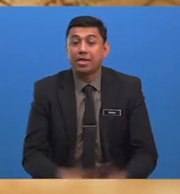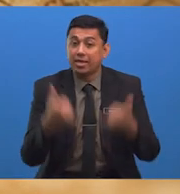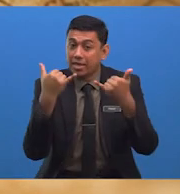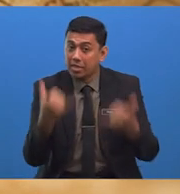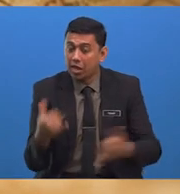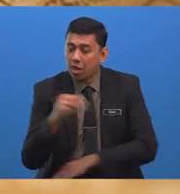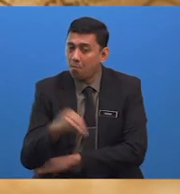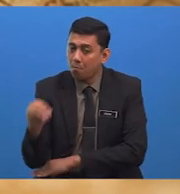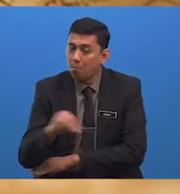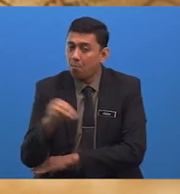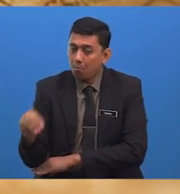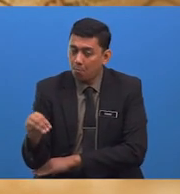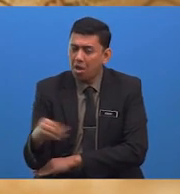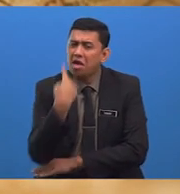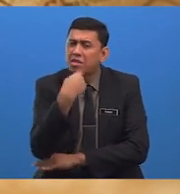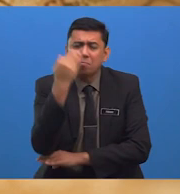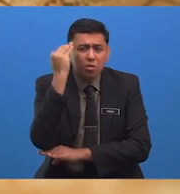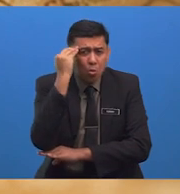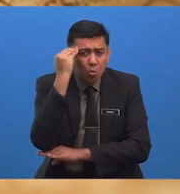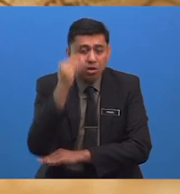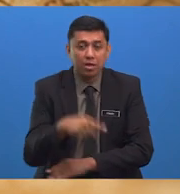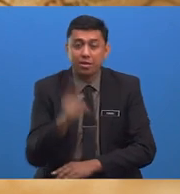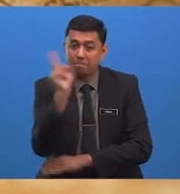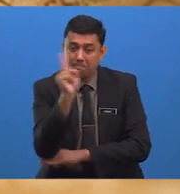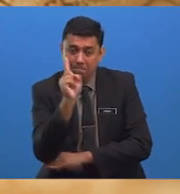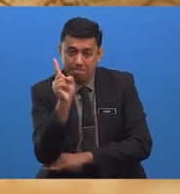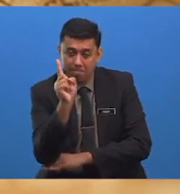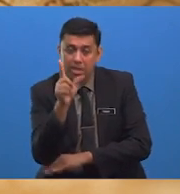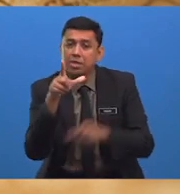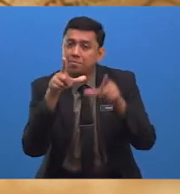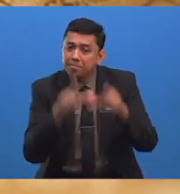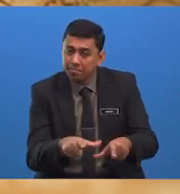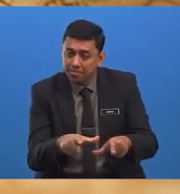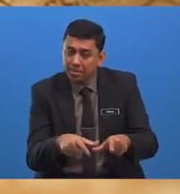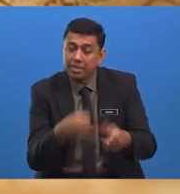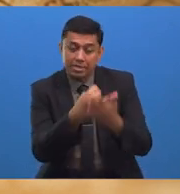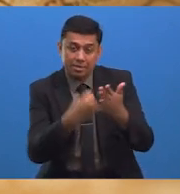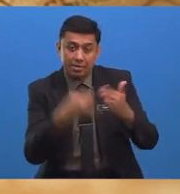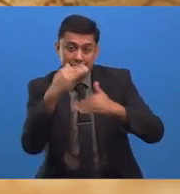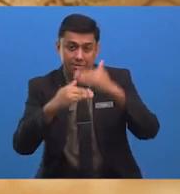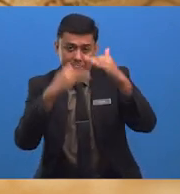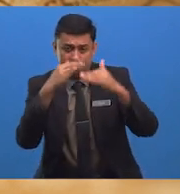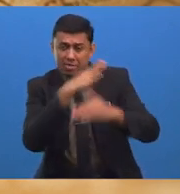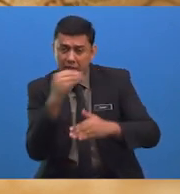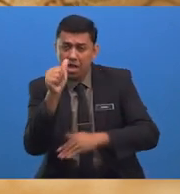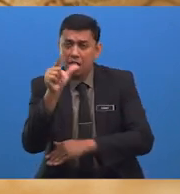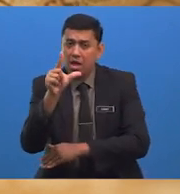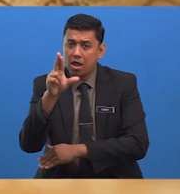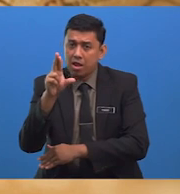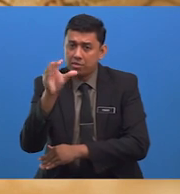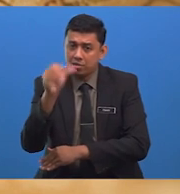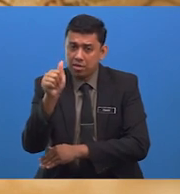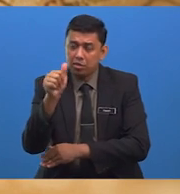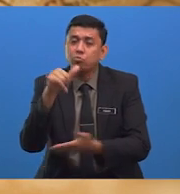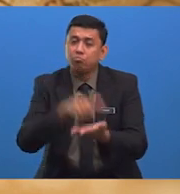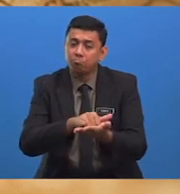Sekarang, murid-murid, siapa tahu di manakah letaknya seni bina dan arca itu?